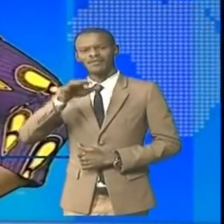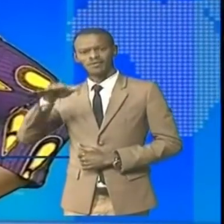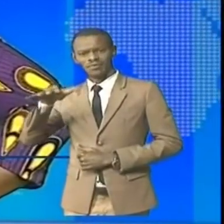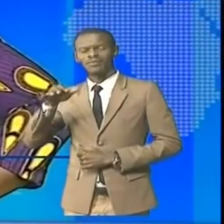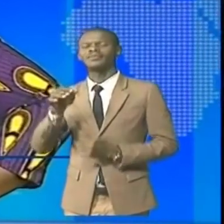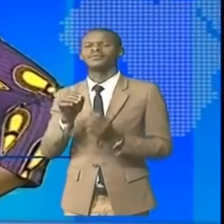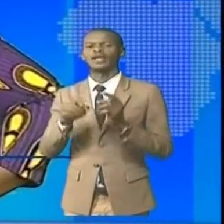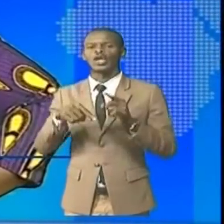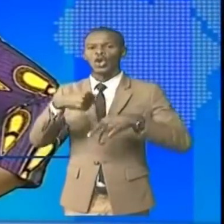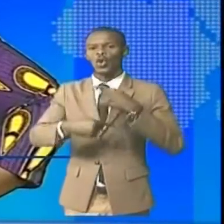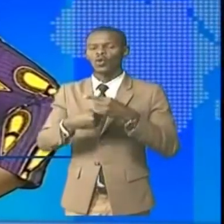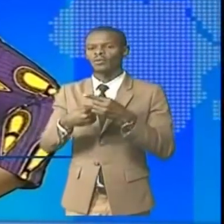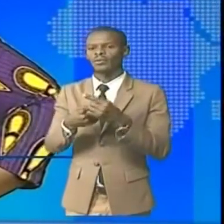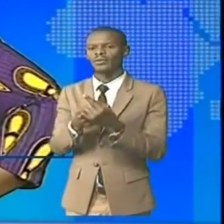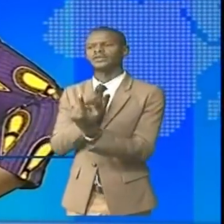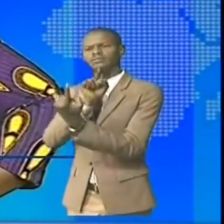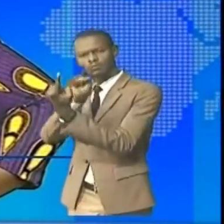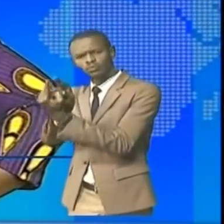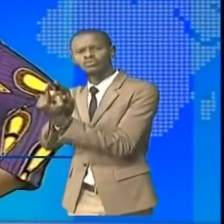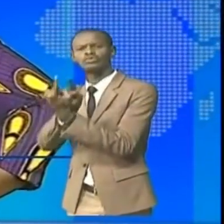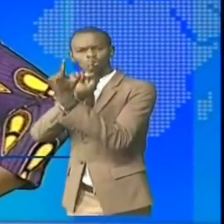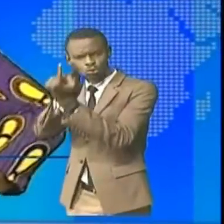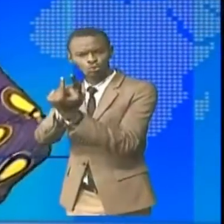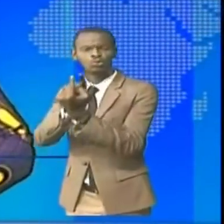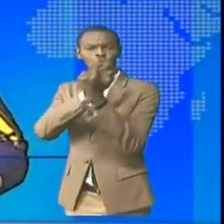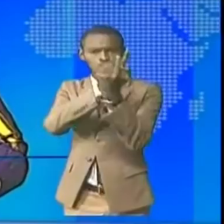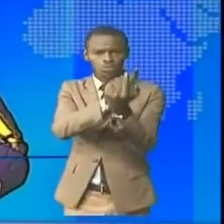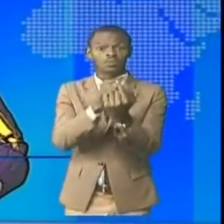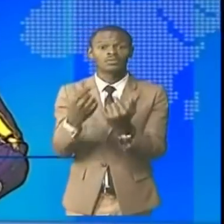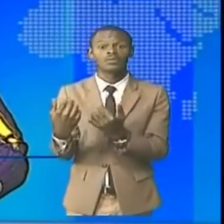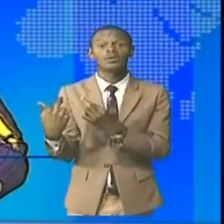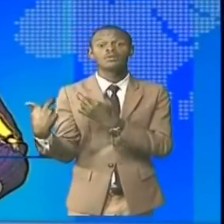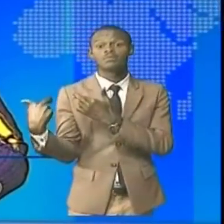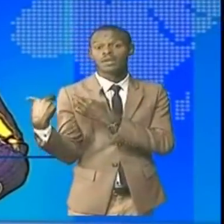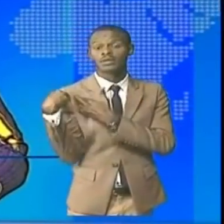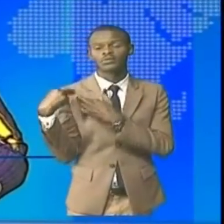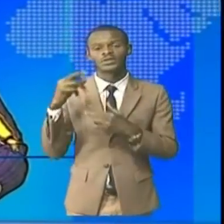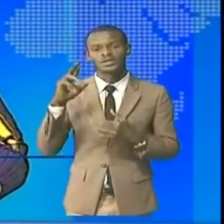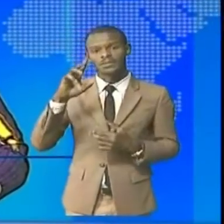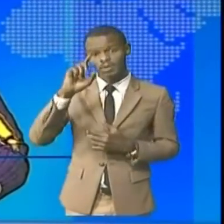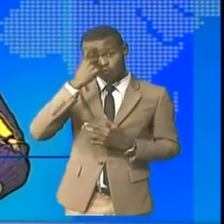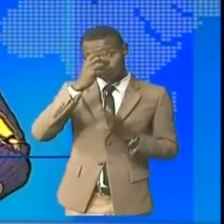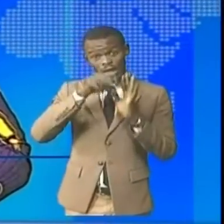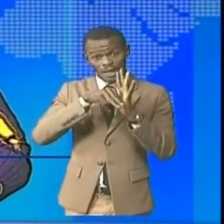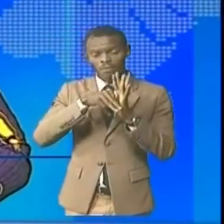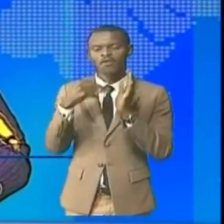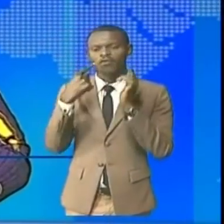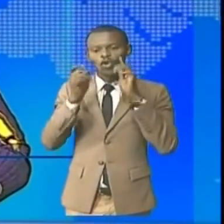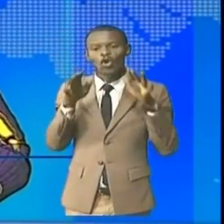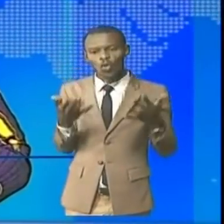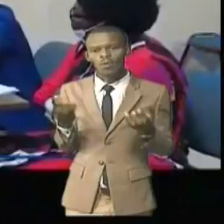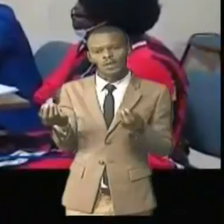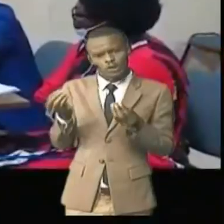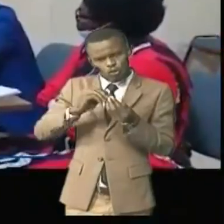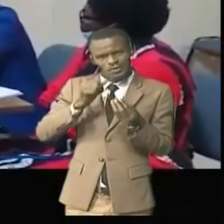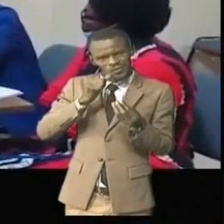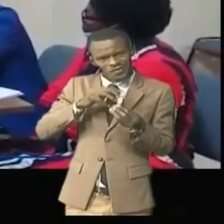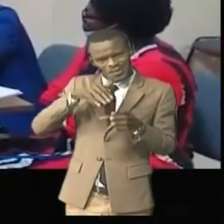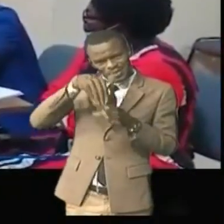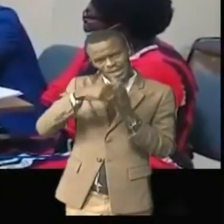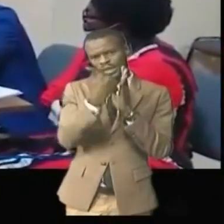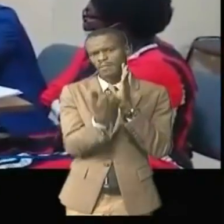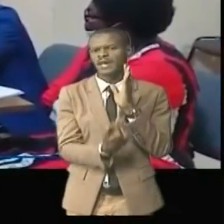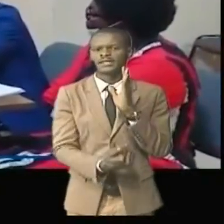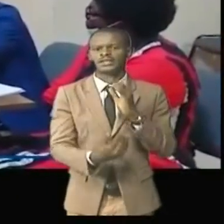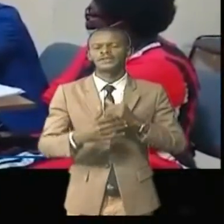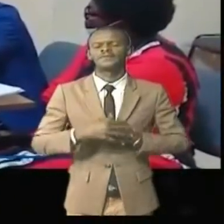partis politiques pour la prise en compte des femmes sur leur liste électorale, nous dit Christine Linzo. La participation de